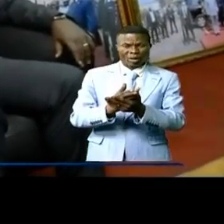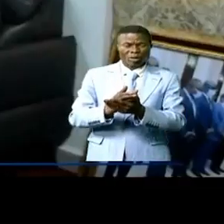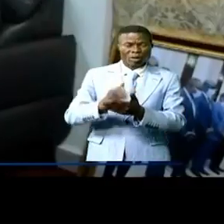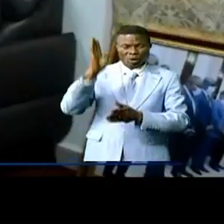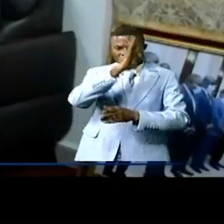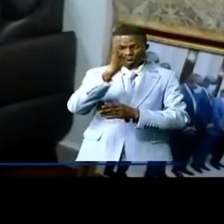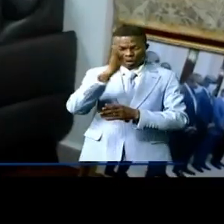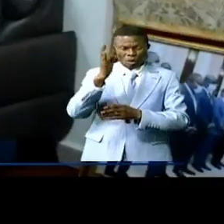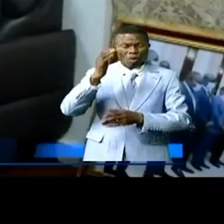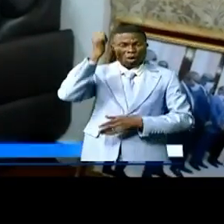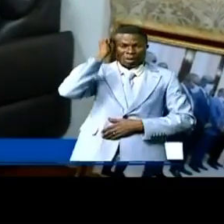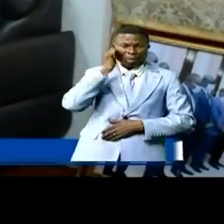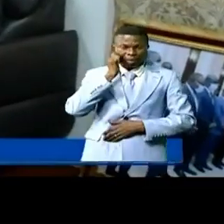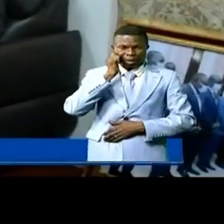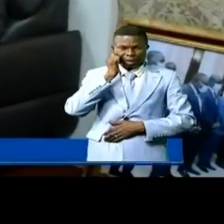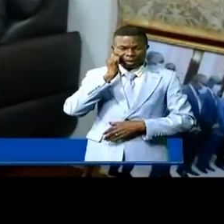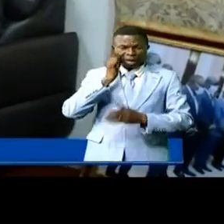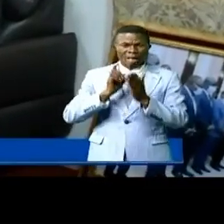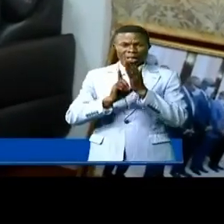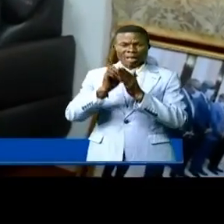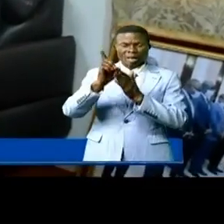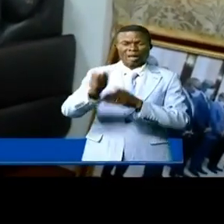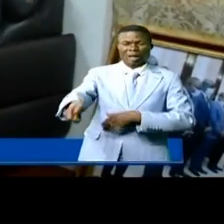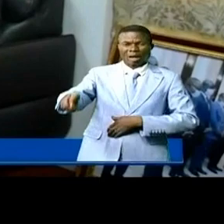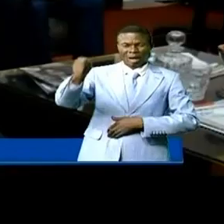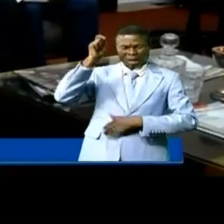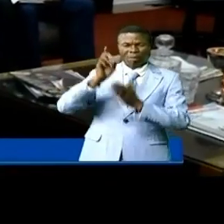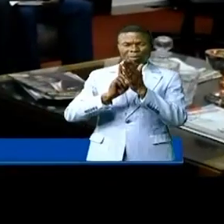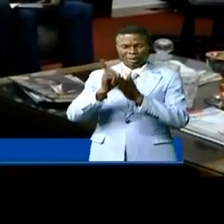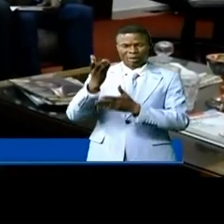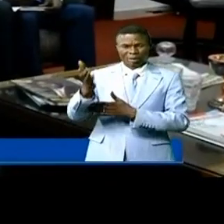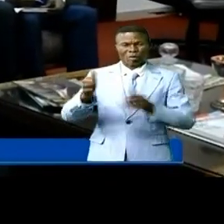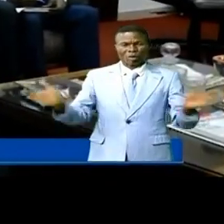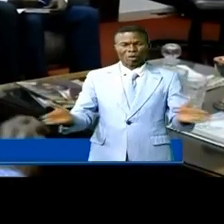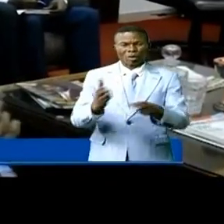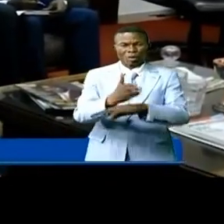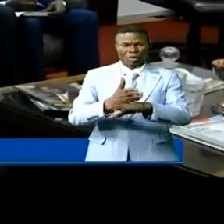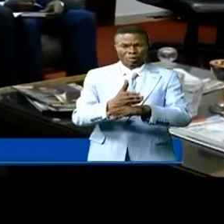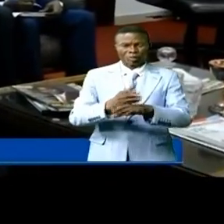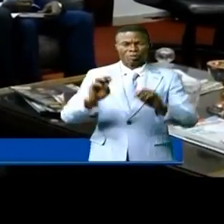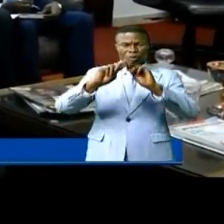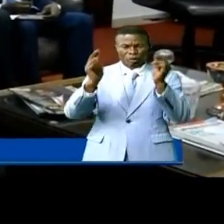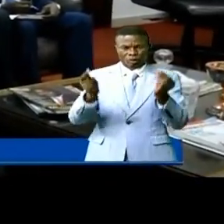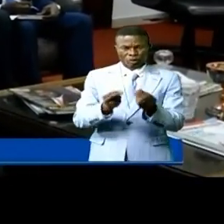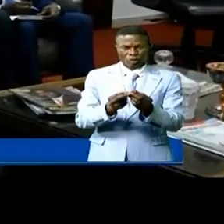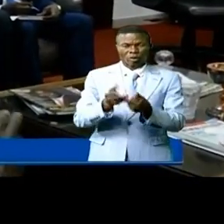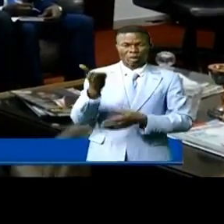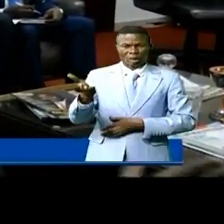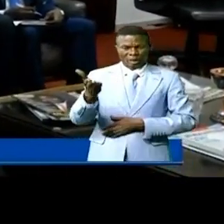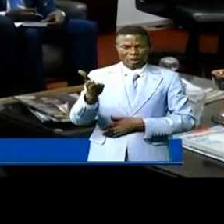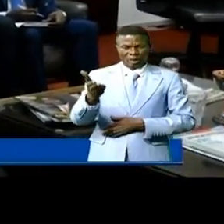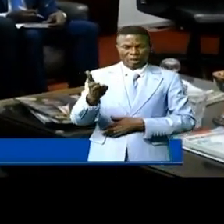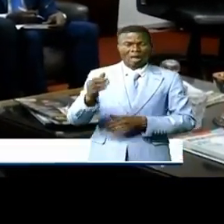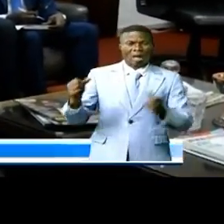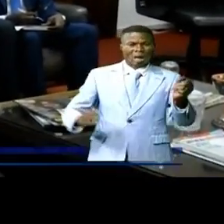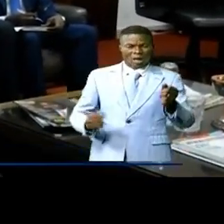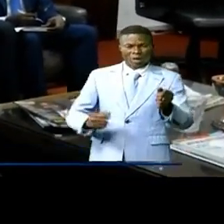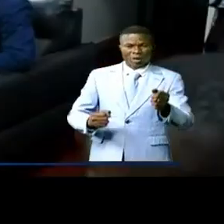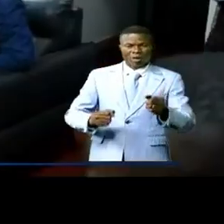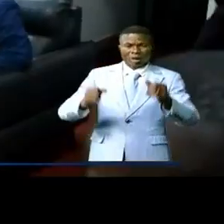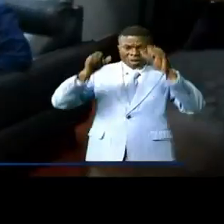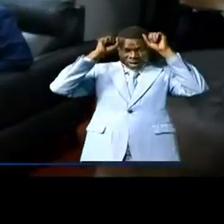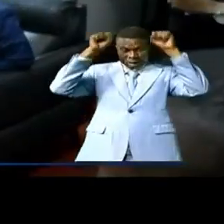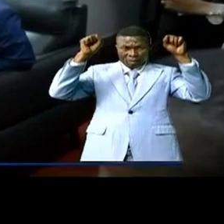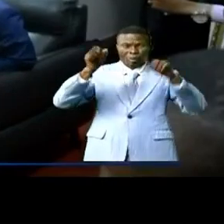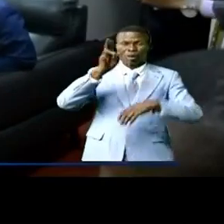et à booster la pêche et l'élevage la commission du golfe de guinée associé à l'angola le chef de l'état